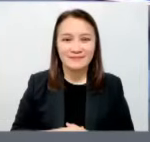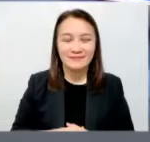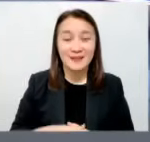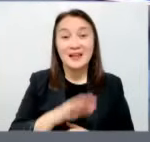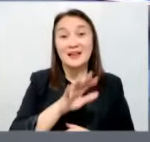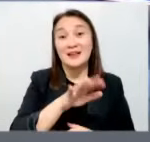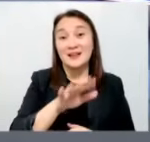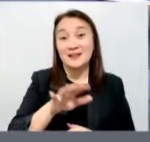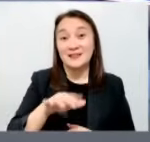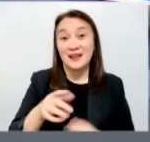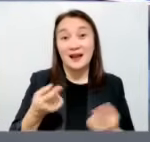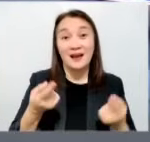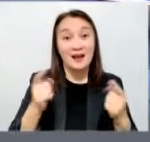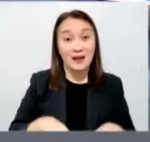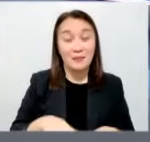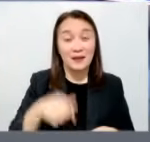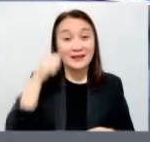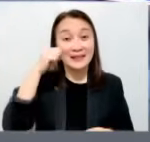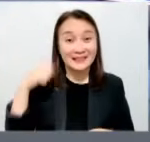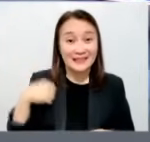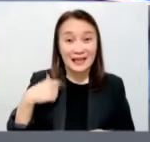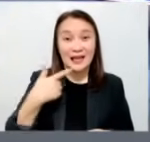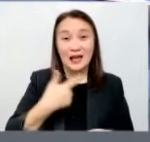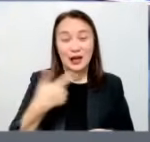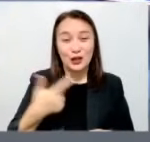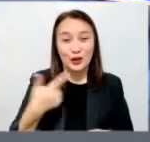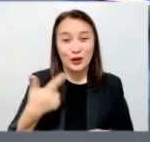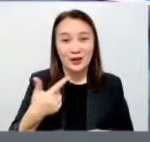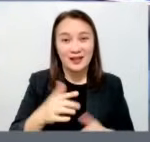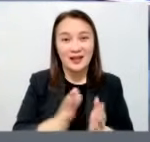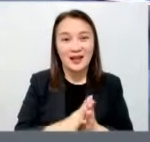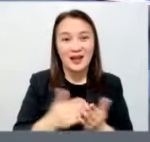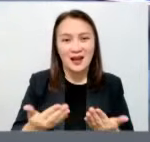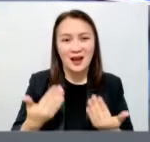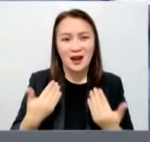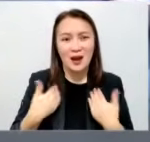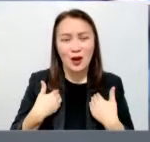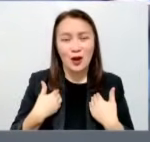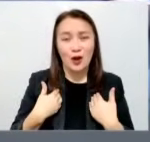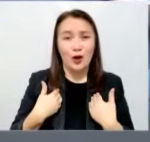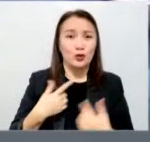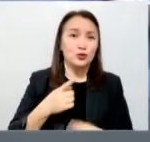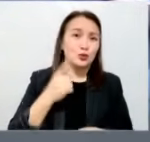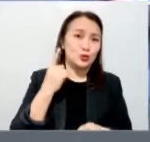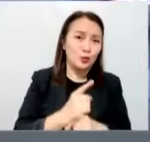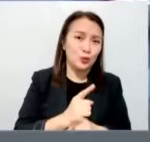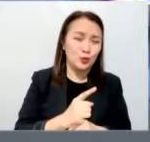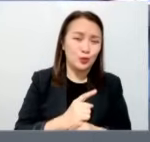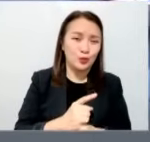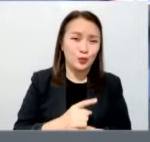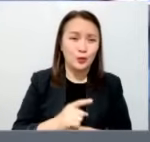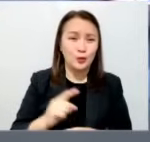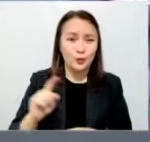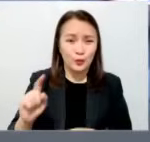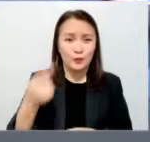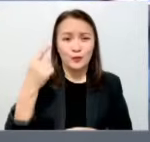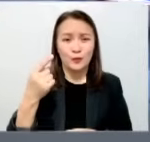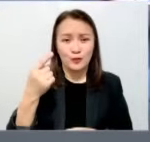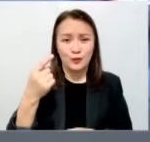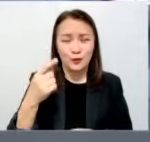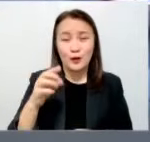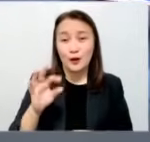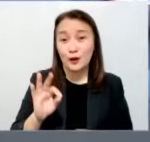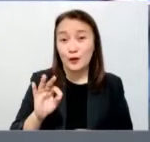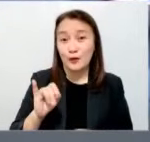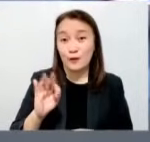Mga kapatid, naganap kahapon sa Glorieta ang annual PBA rookie draft at walang kagulat-gulat na ang buena manong pick ng Converge FiberXers